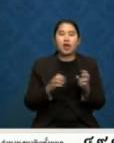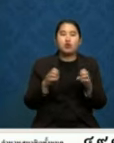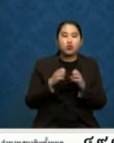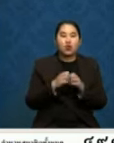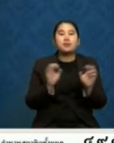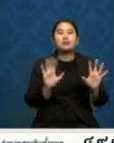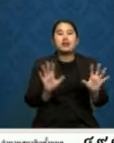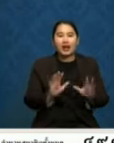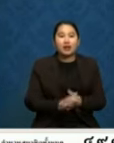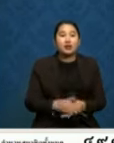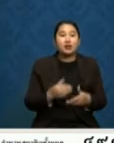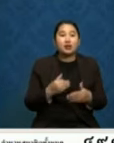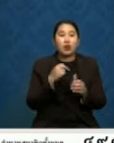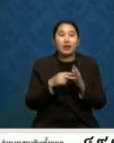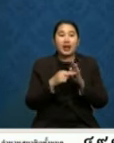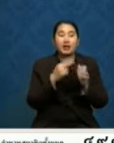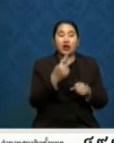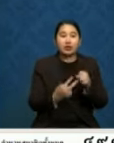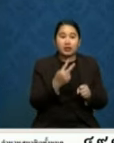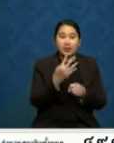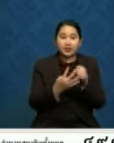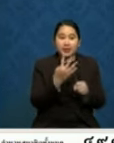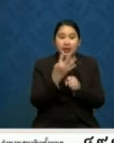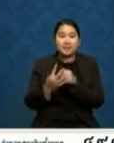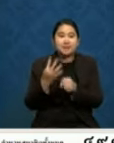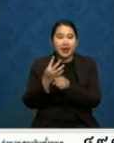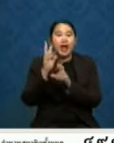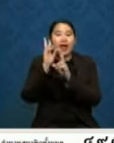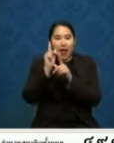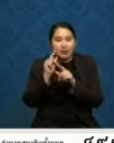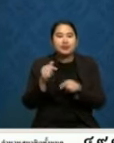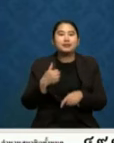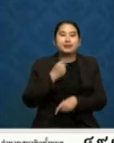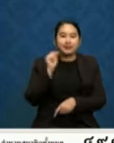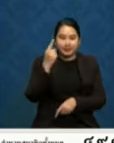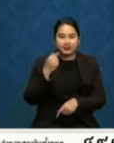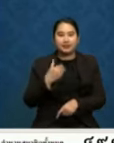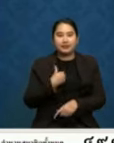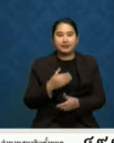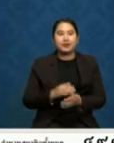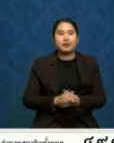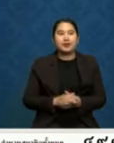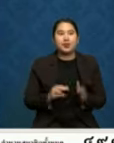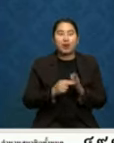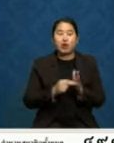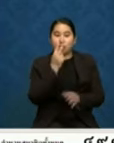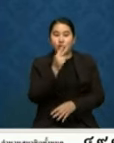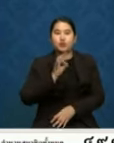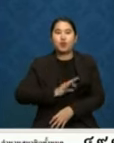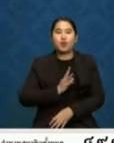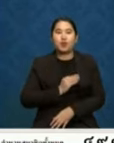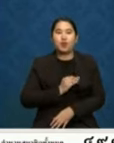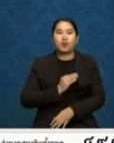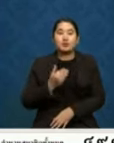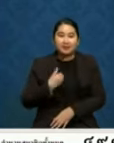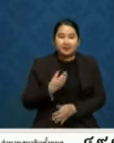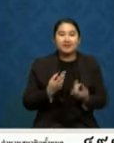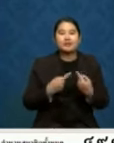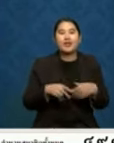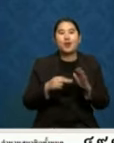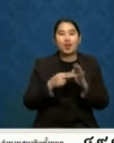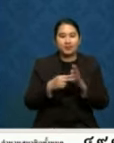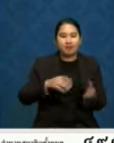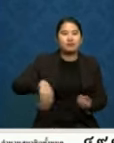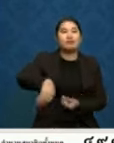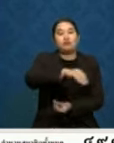ผมเชื่อว่าทุก4ปีทุกรอบ4ปีก็คงจะมีข่าวลักษณะนี้มาให้พวกเราได้ตื่นเต้นกันทุกครั้งนะครับแต่มันเป็นวงรอบ